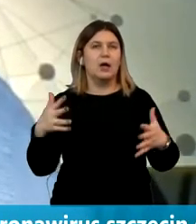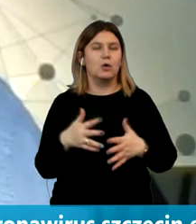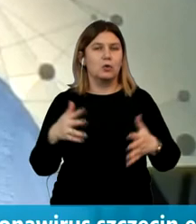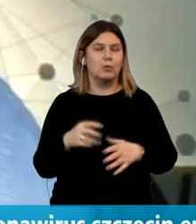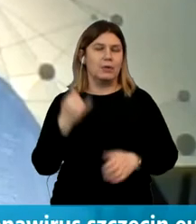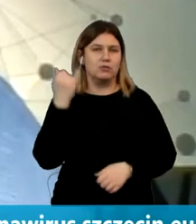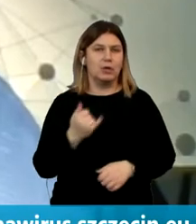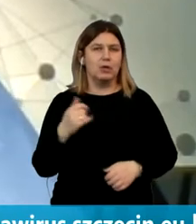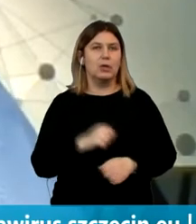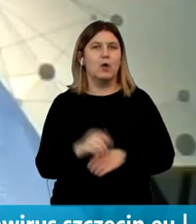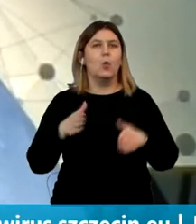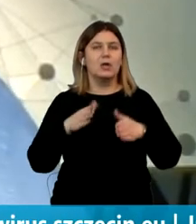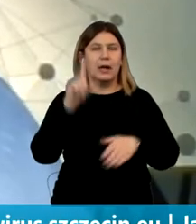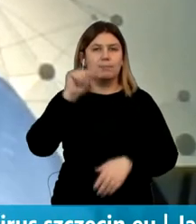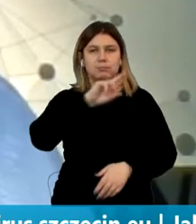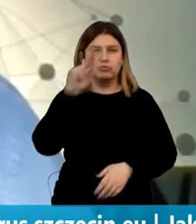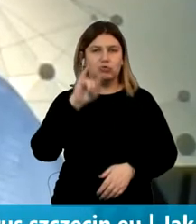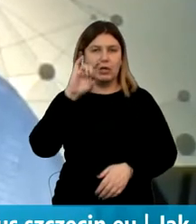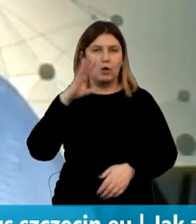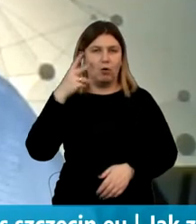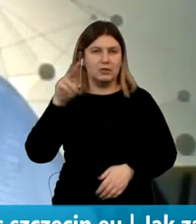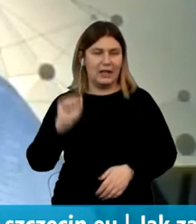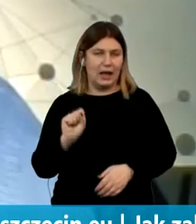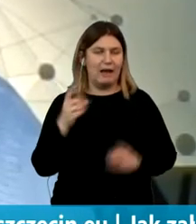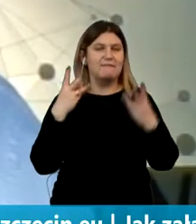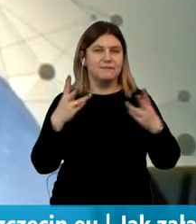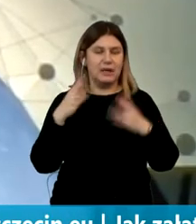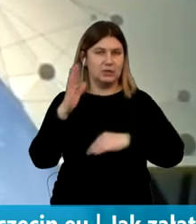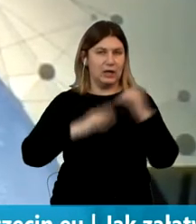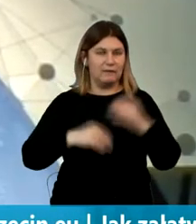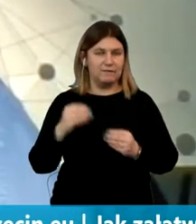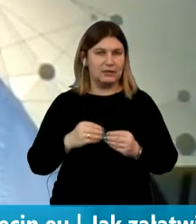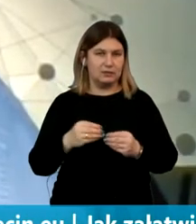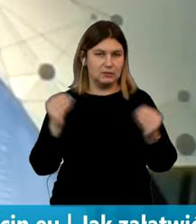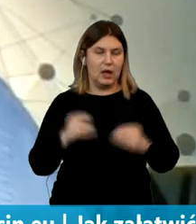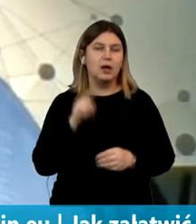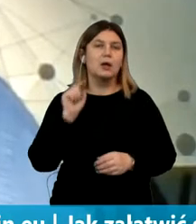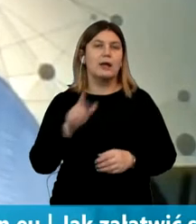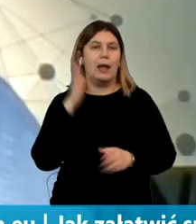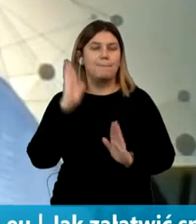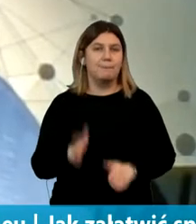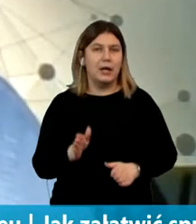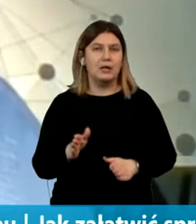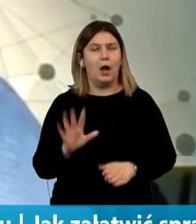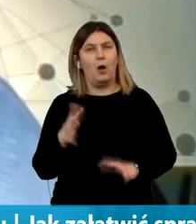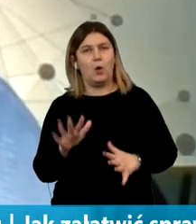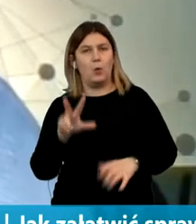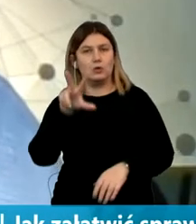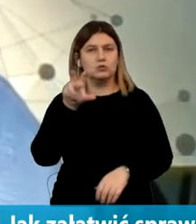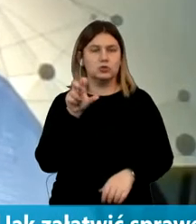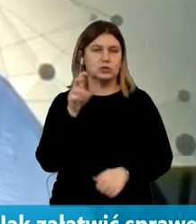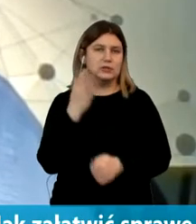3 przy ulicy Przygodnej. Ważna inwestycja. W sumie znajdzie tam swoje miejsce około